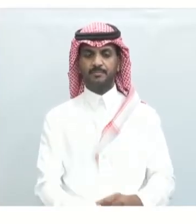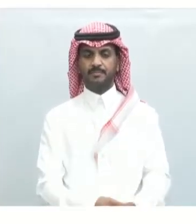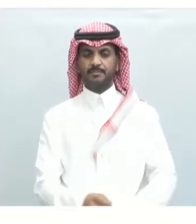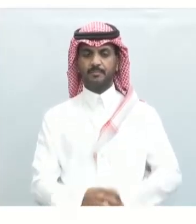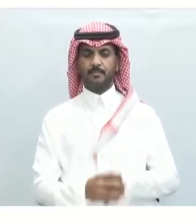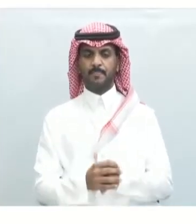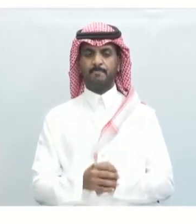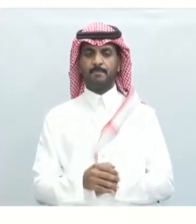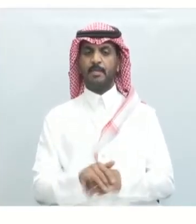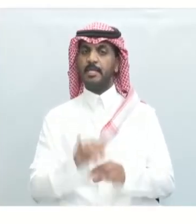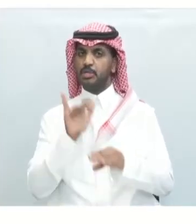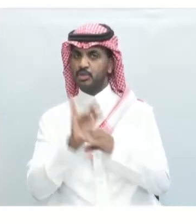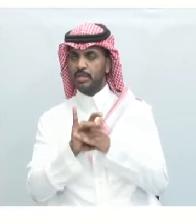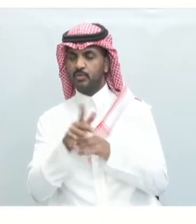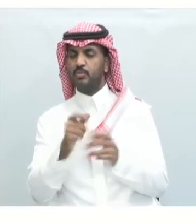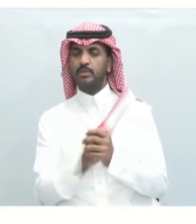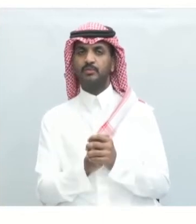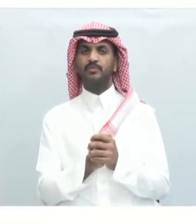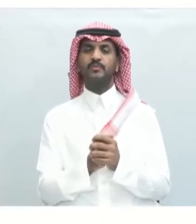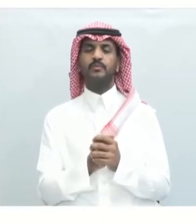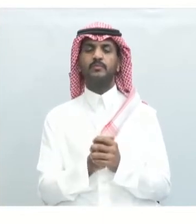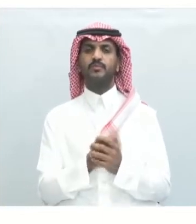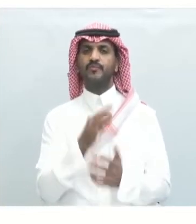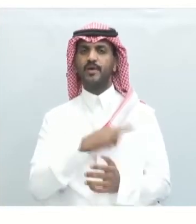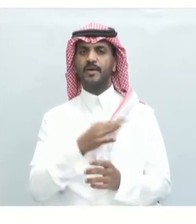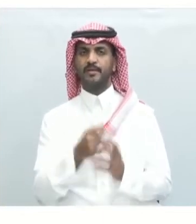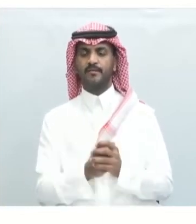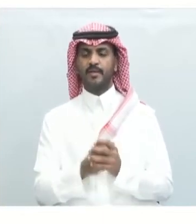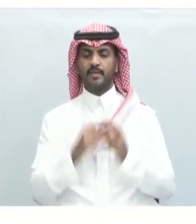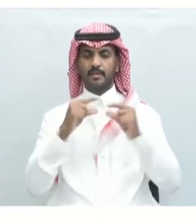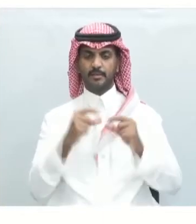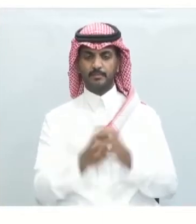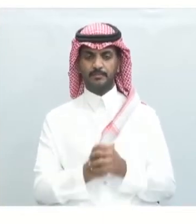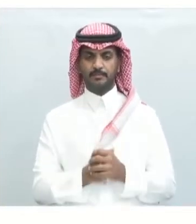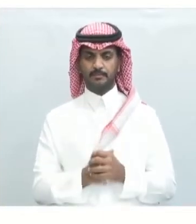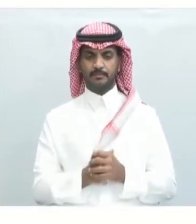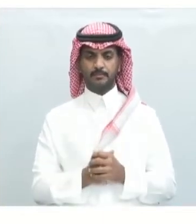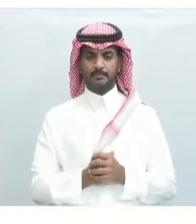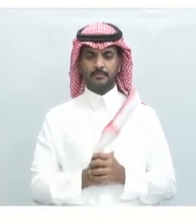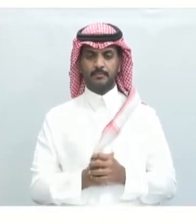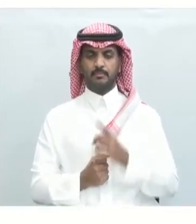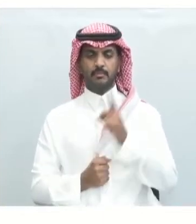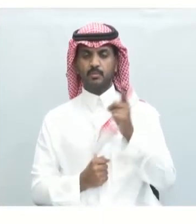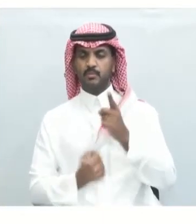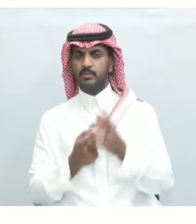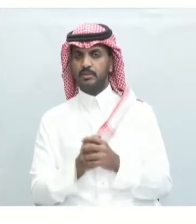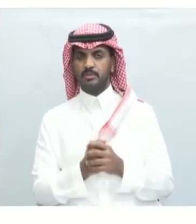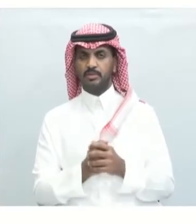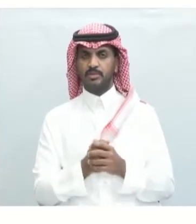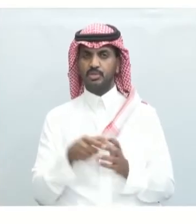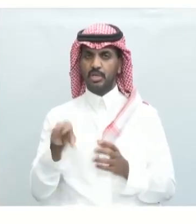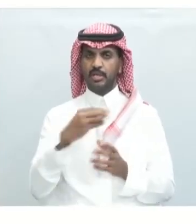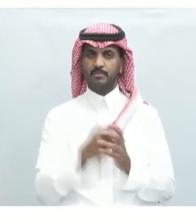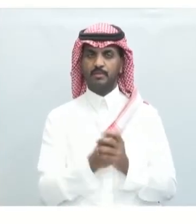الارشادات التي من الممكن ان نستفيد منها في هذا الحديث من منكم يستطيع ان يقول لي شيئا مما